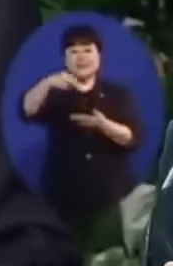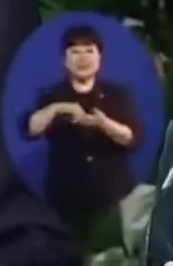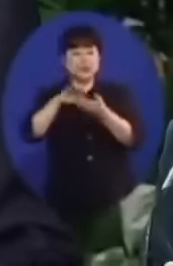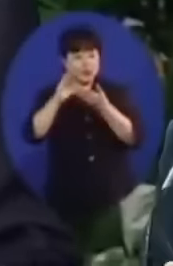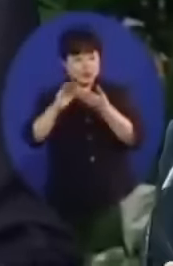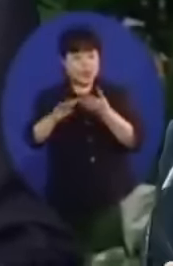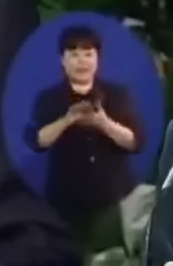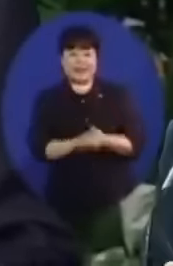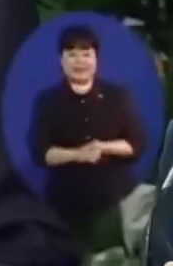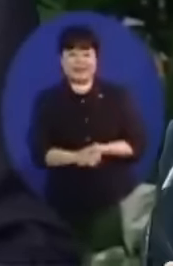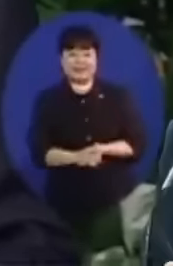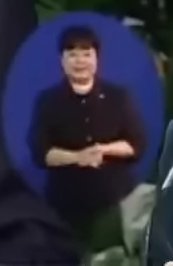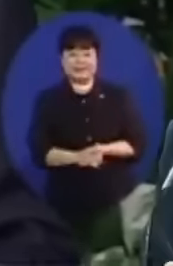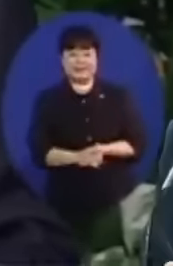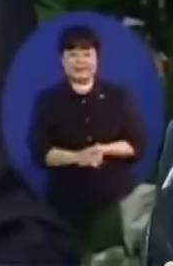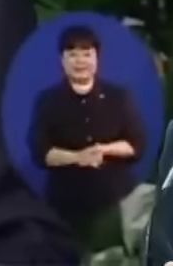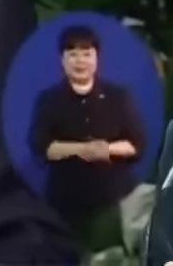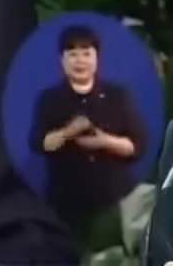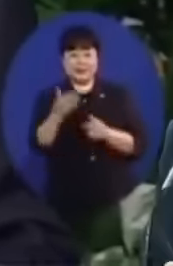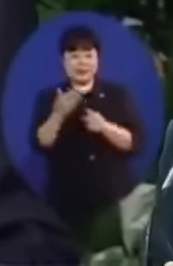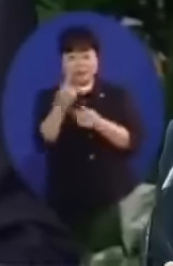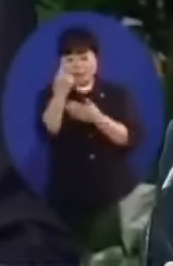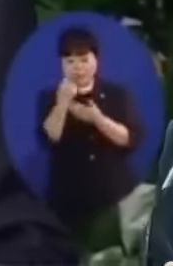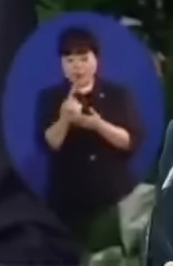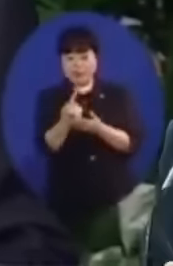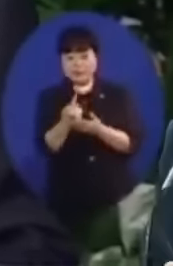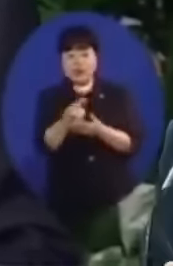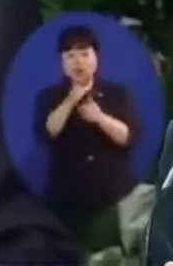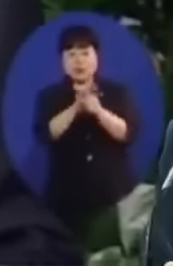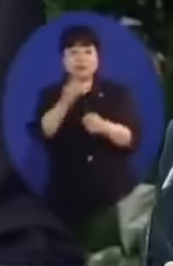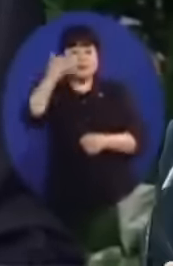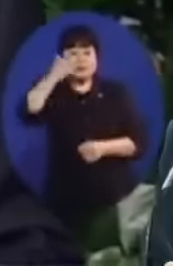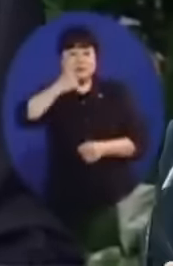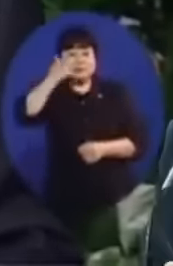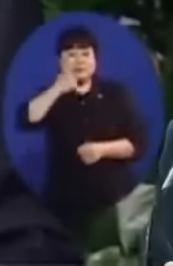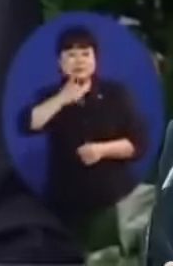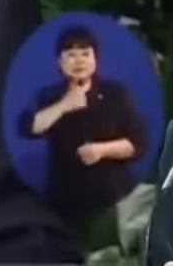난 다음 우리에게 내려와서 역사하시는 분은